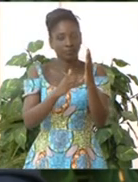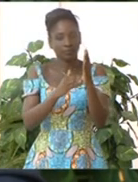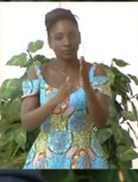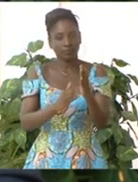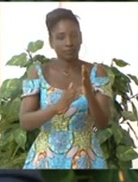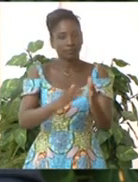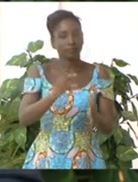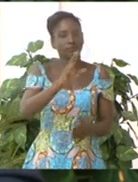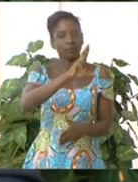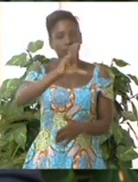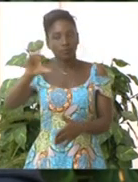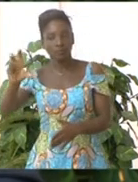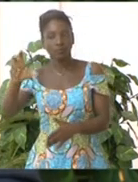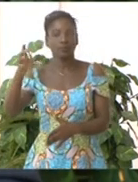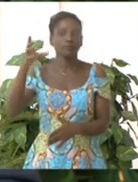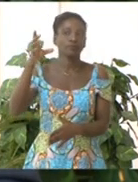395